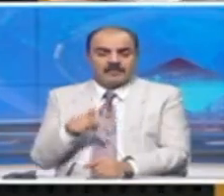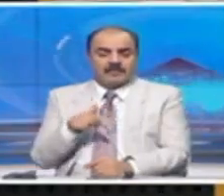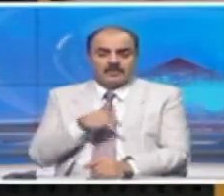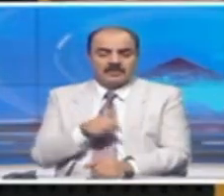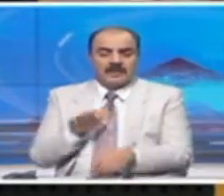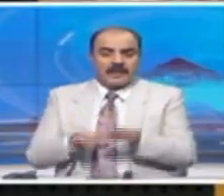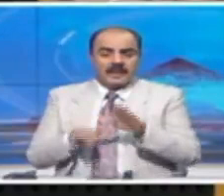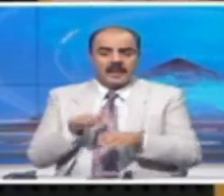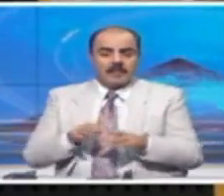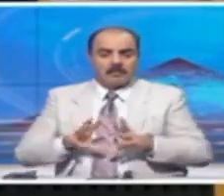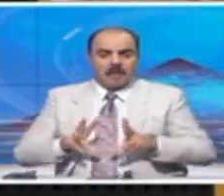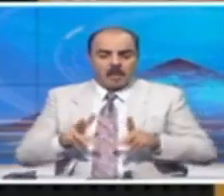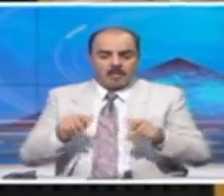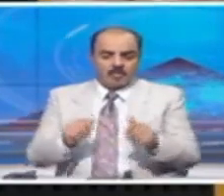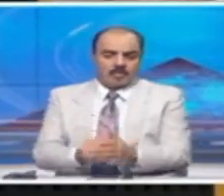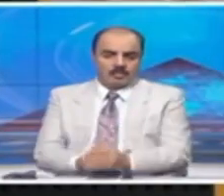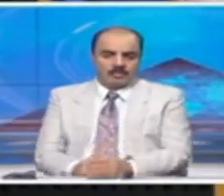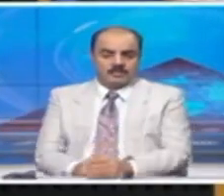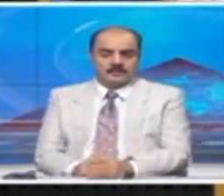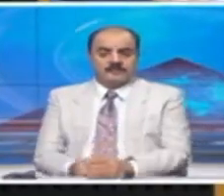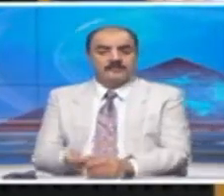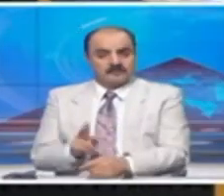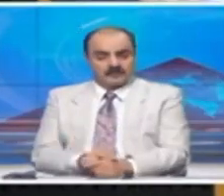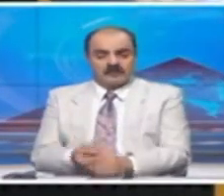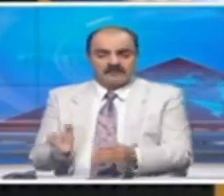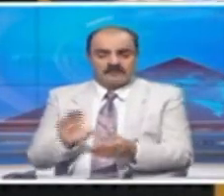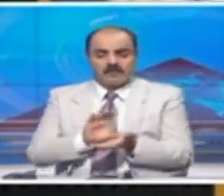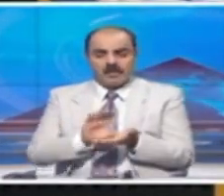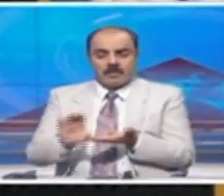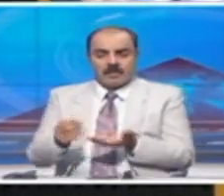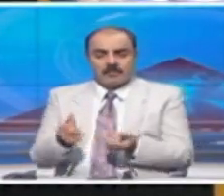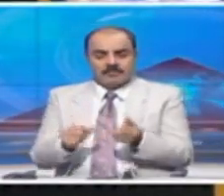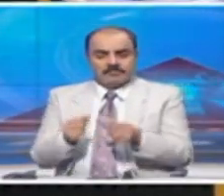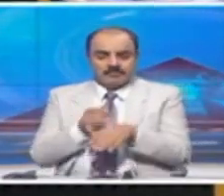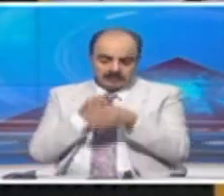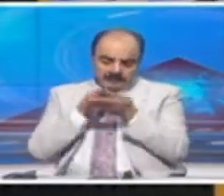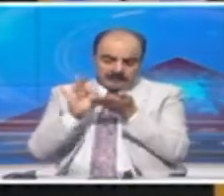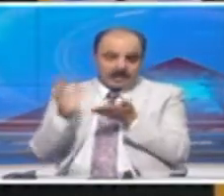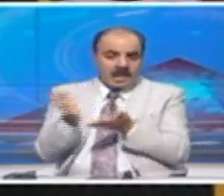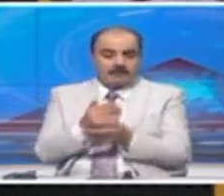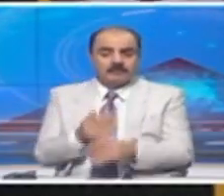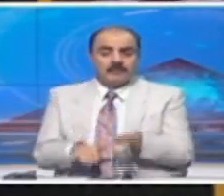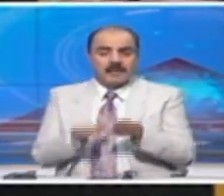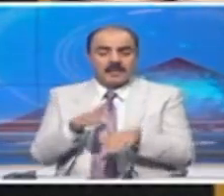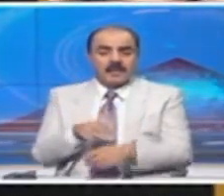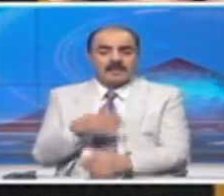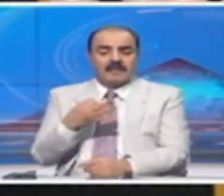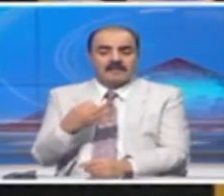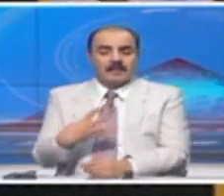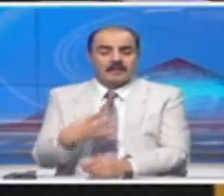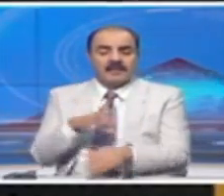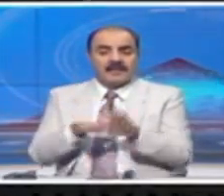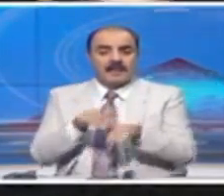266 كيلوغرام من نبات البنجو المخدر وكمية من مخدر الهروين وزنت أكثر من